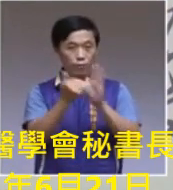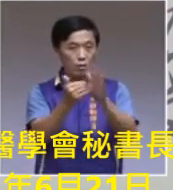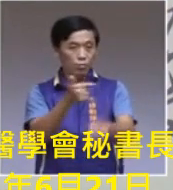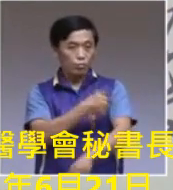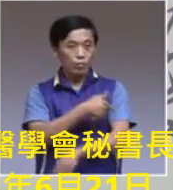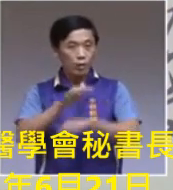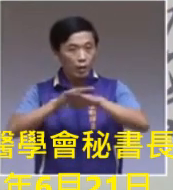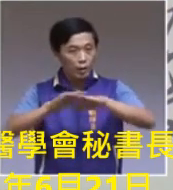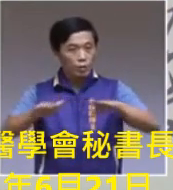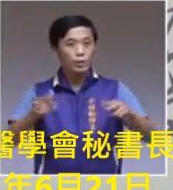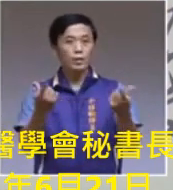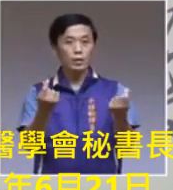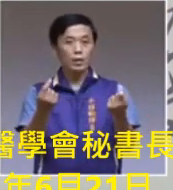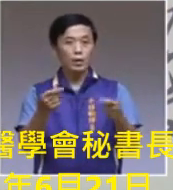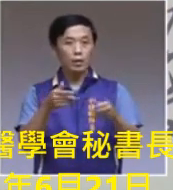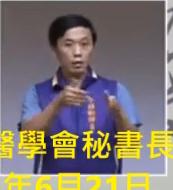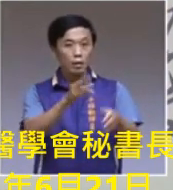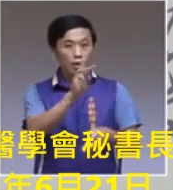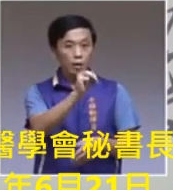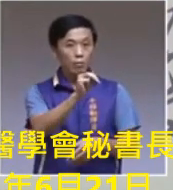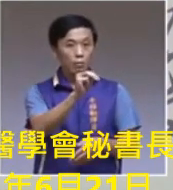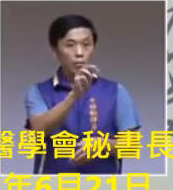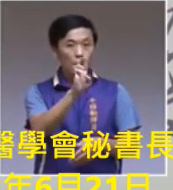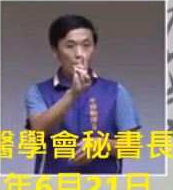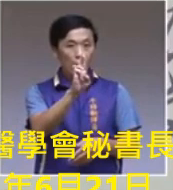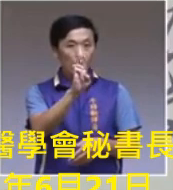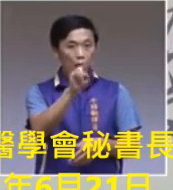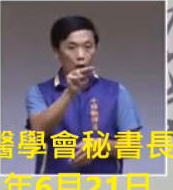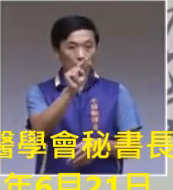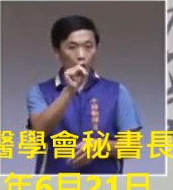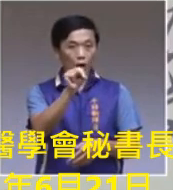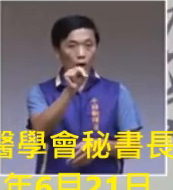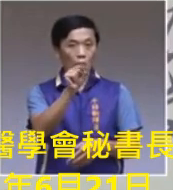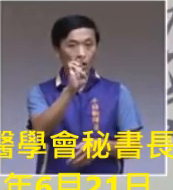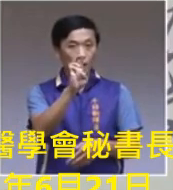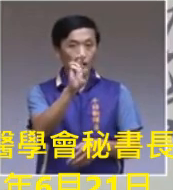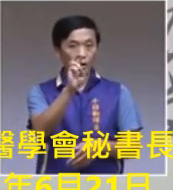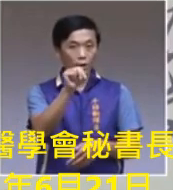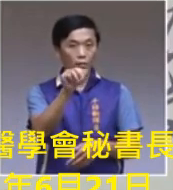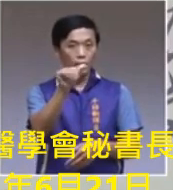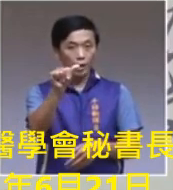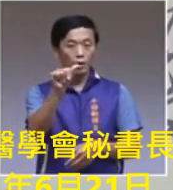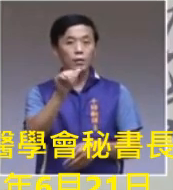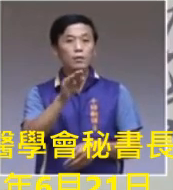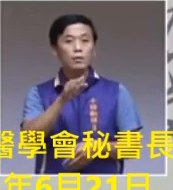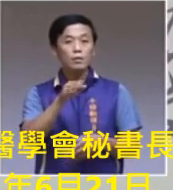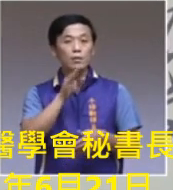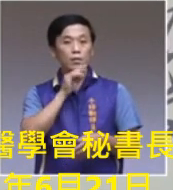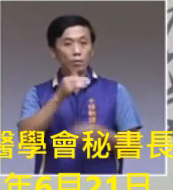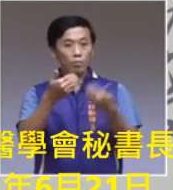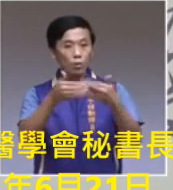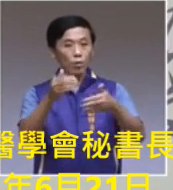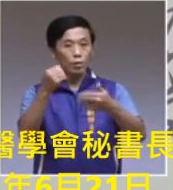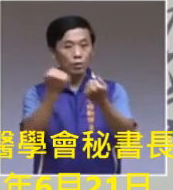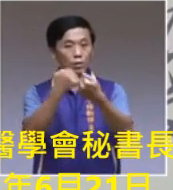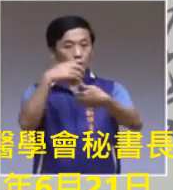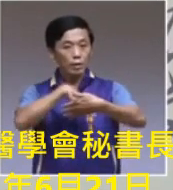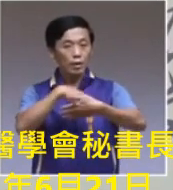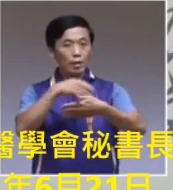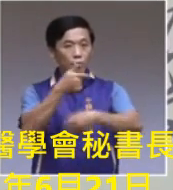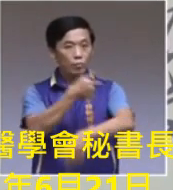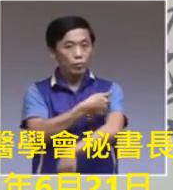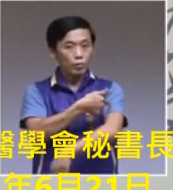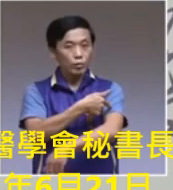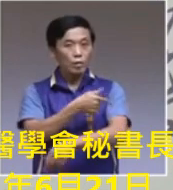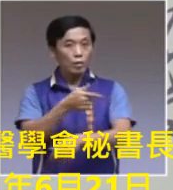全。那但是 M R N 的疫苗，就所谓的莫德纳疫苗，那它因为的使用经验是比较多，